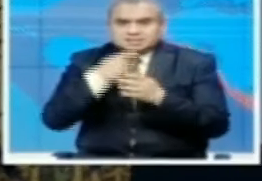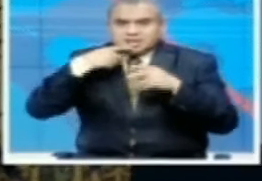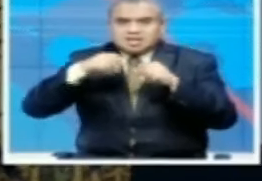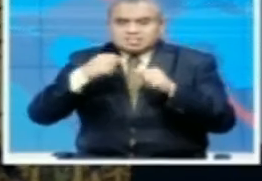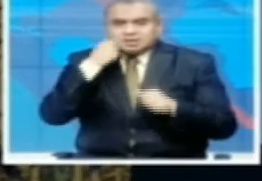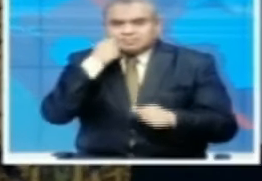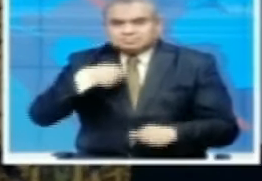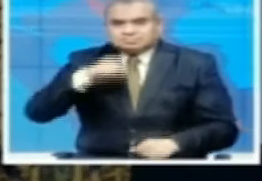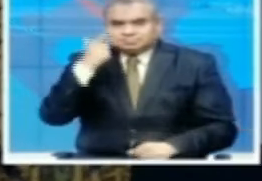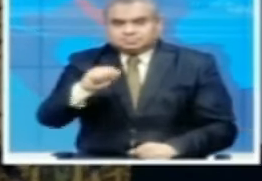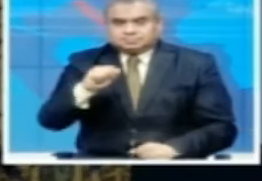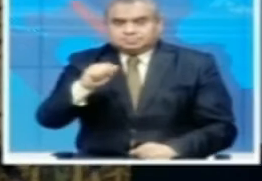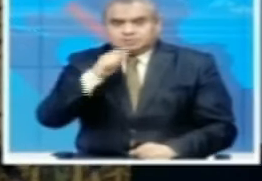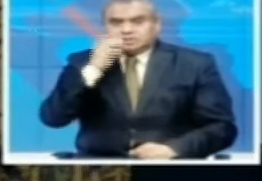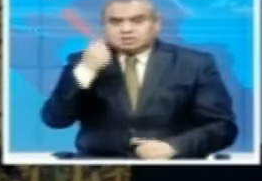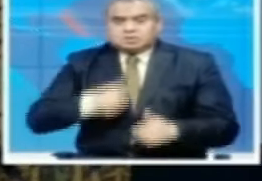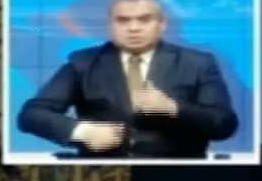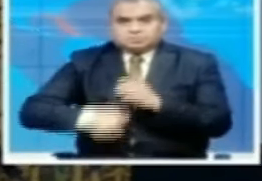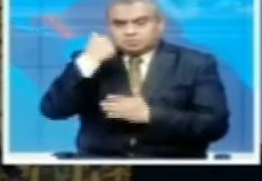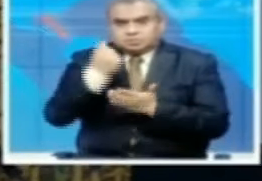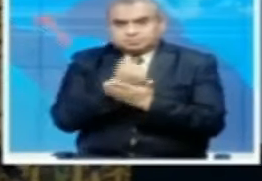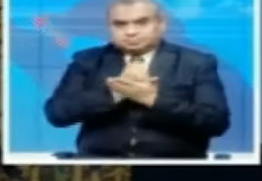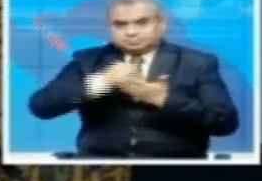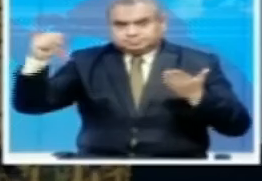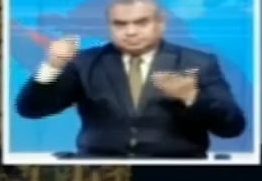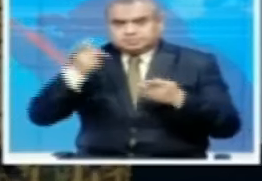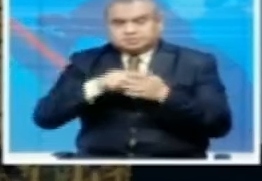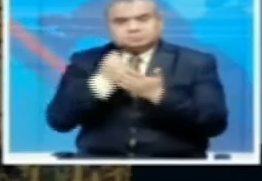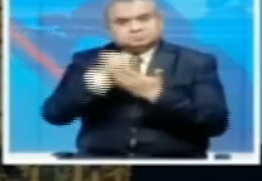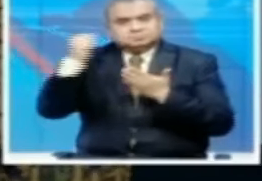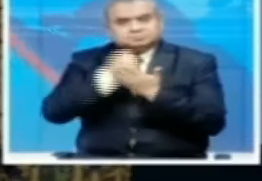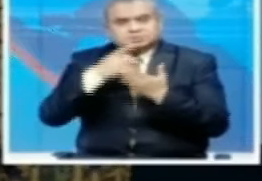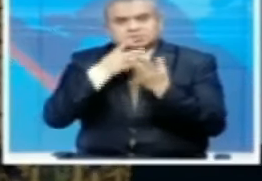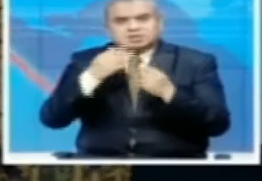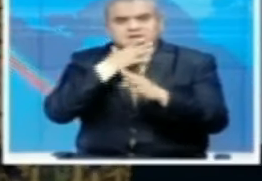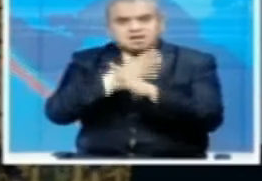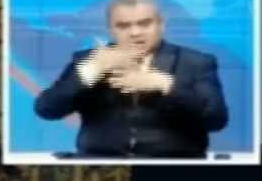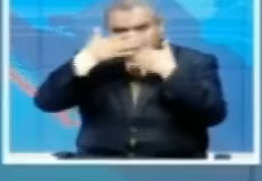سيناء حتى تم تحريرها ثم تطهيرها من الإرهاب.